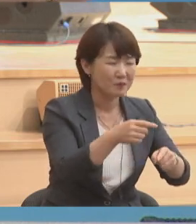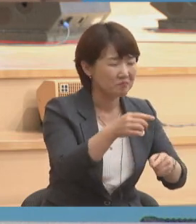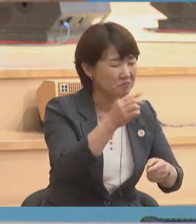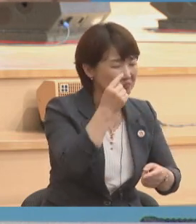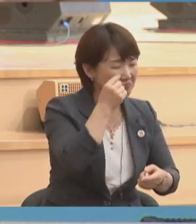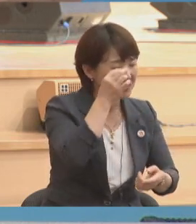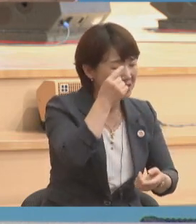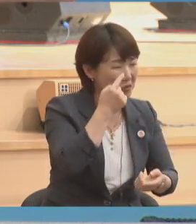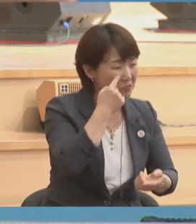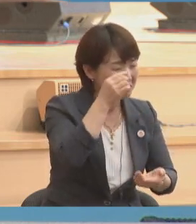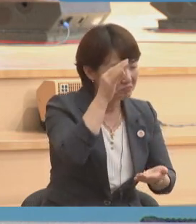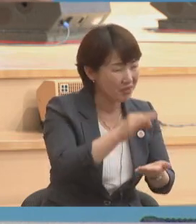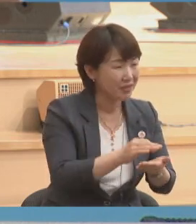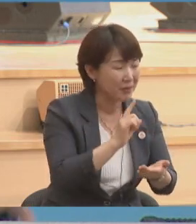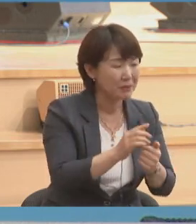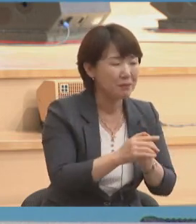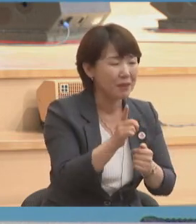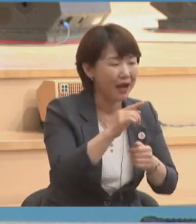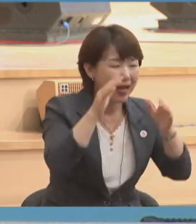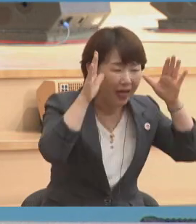얘기하면 멍멍같이.